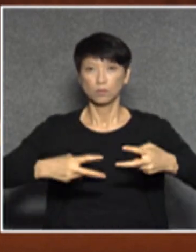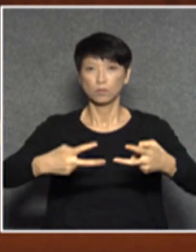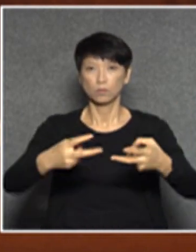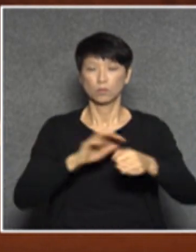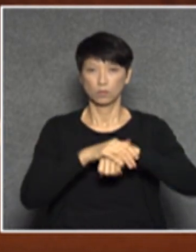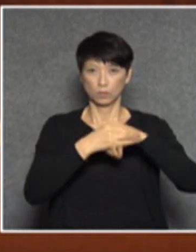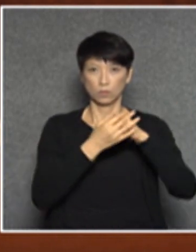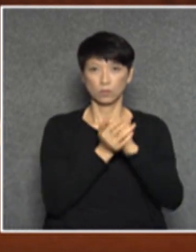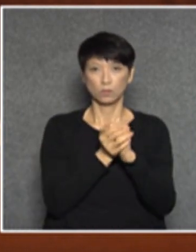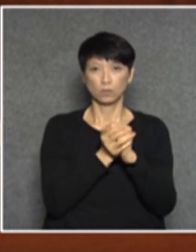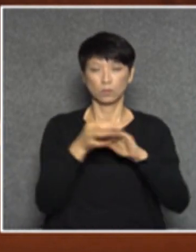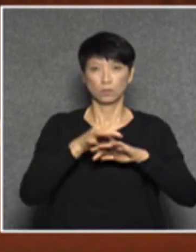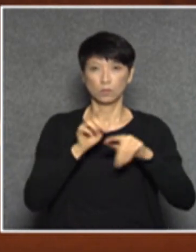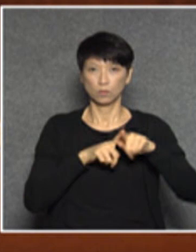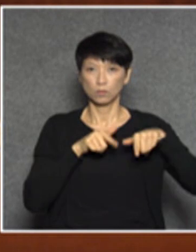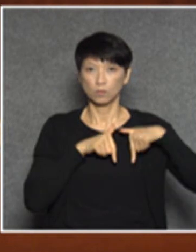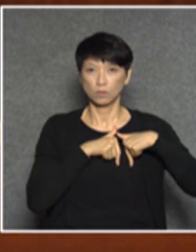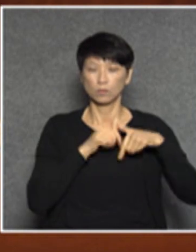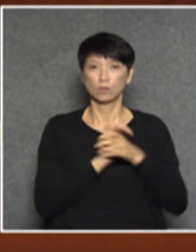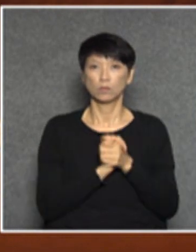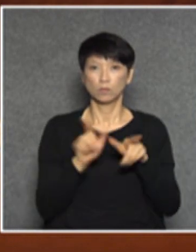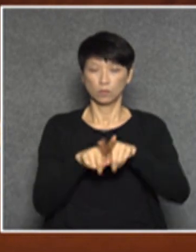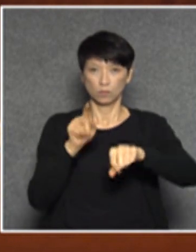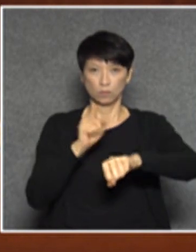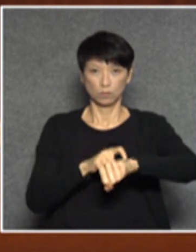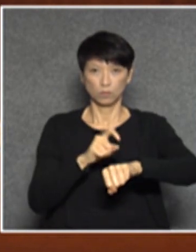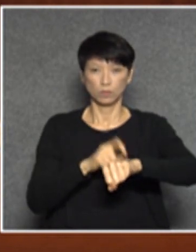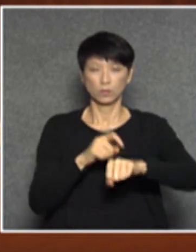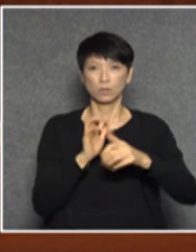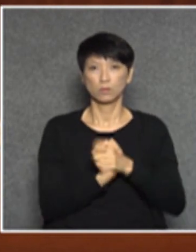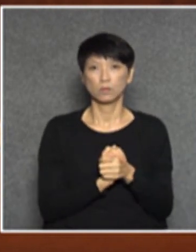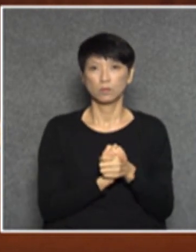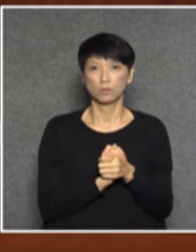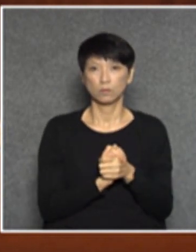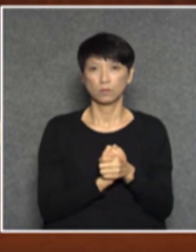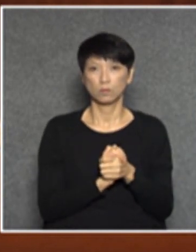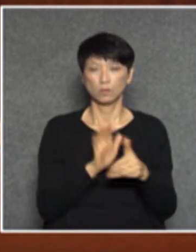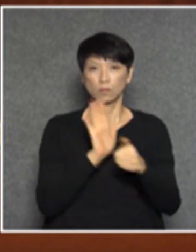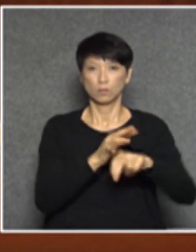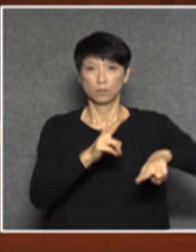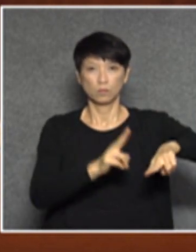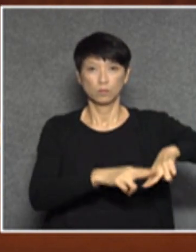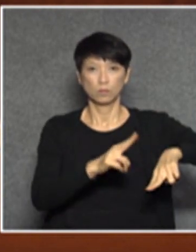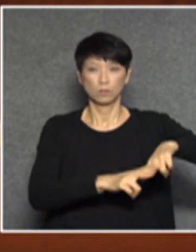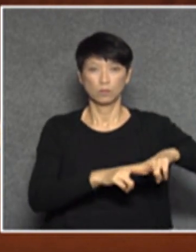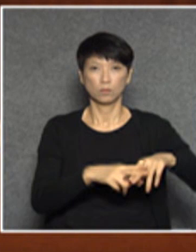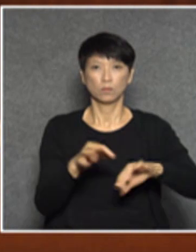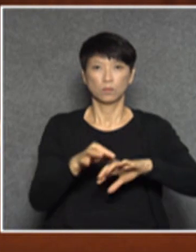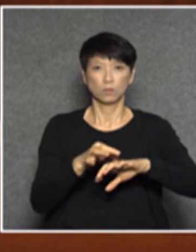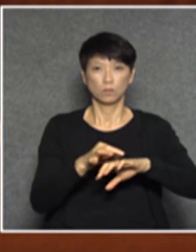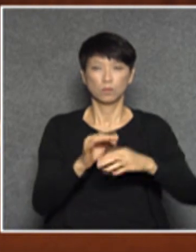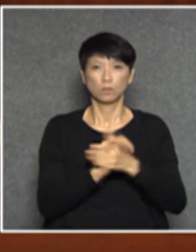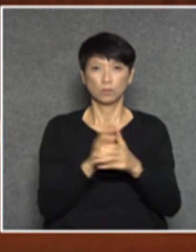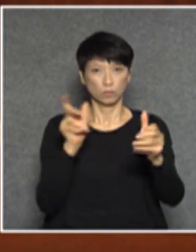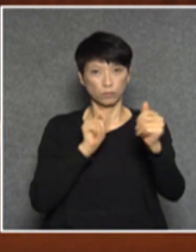際金融中心，同時咧我亦都可以咧為國內嘅金融市場，包括股票